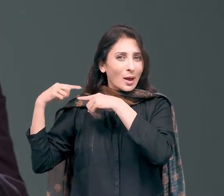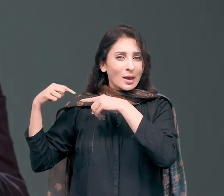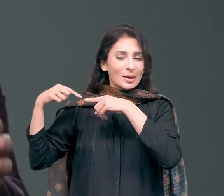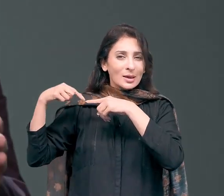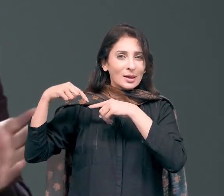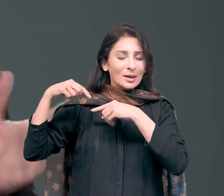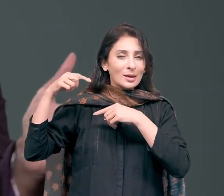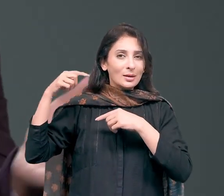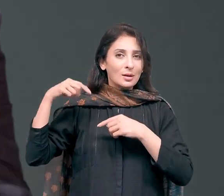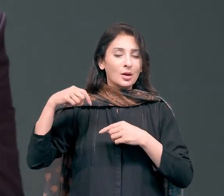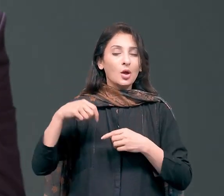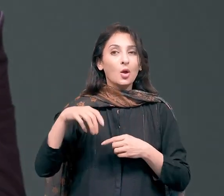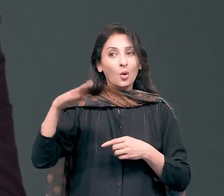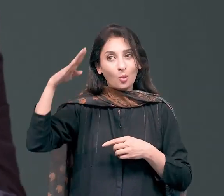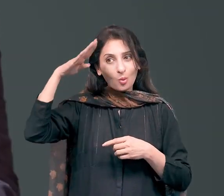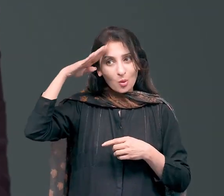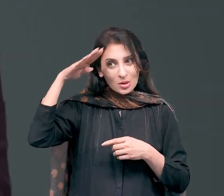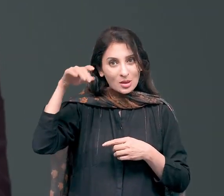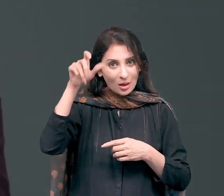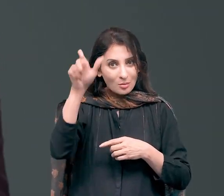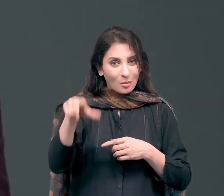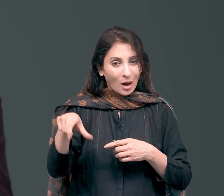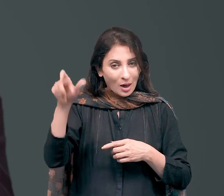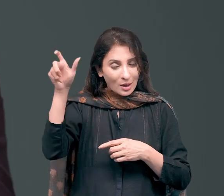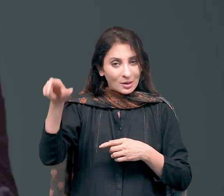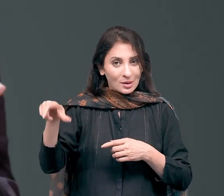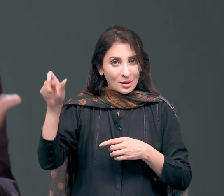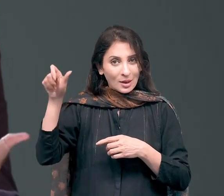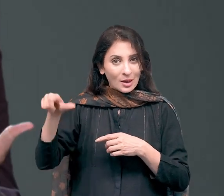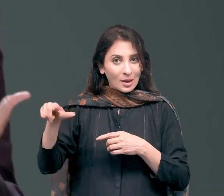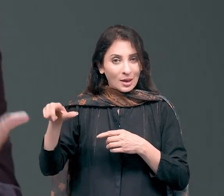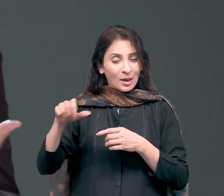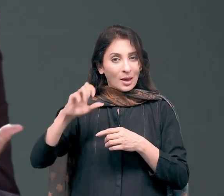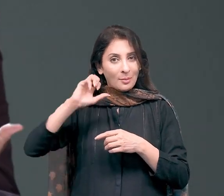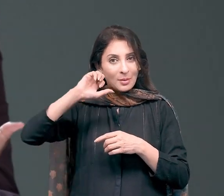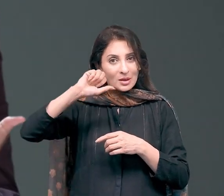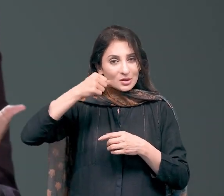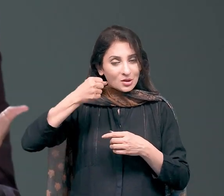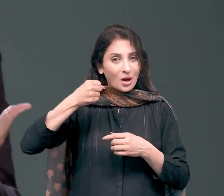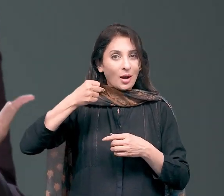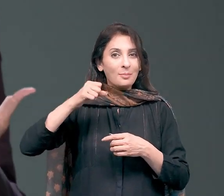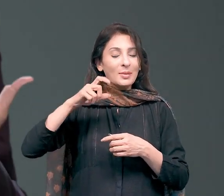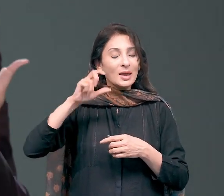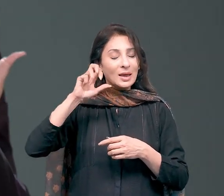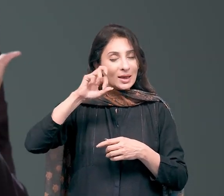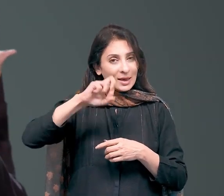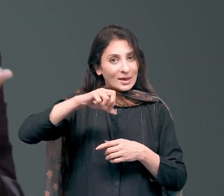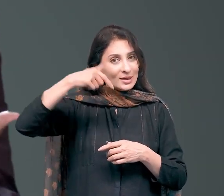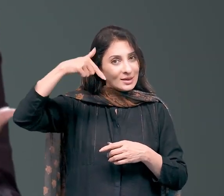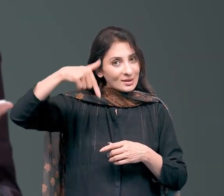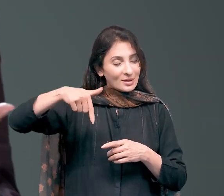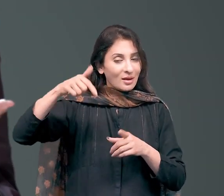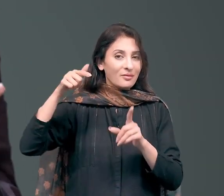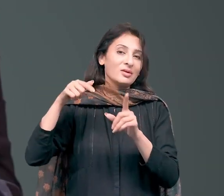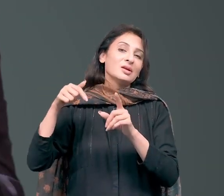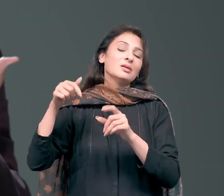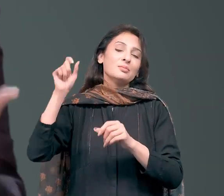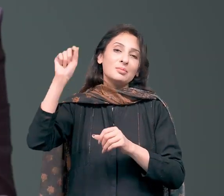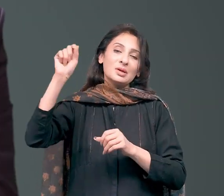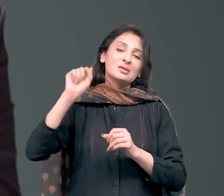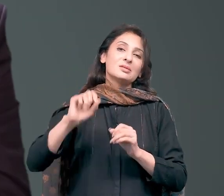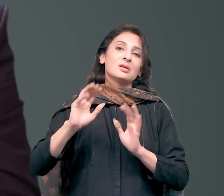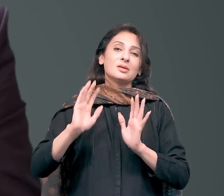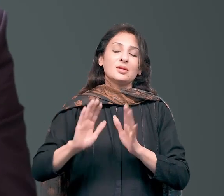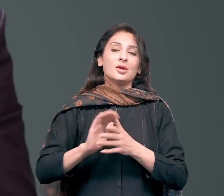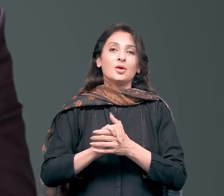جو تھے وہ تو 87% پنجاب میں ہی ہندو ساہوکار کے جو کہ سودکار تھے ان کے